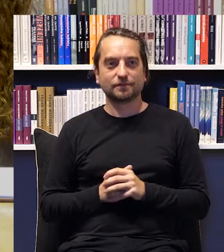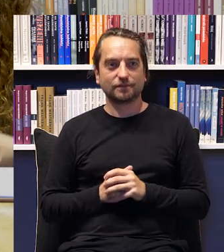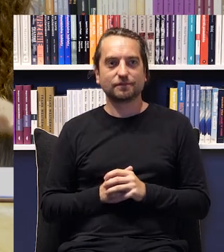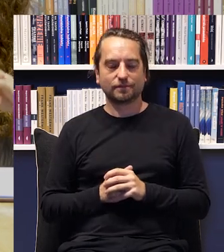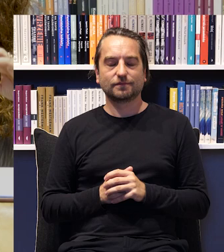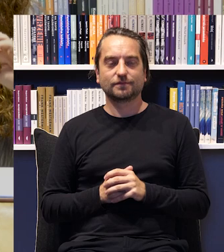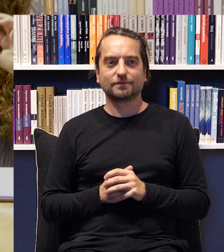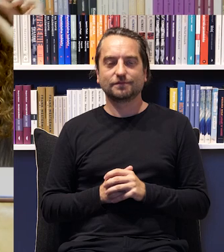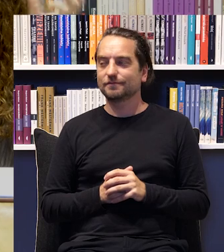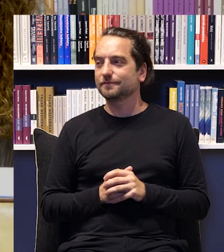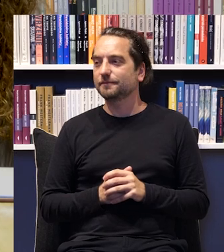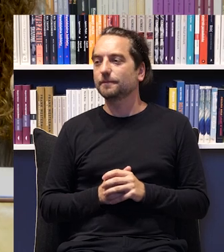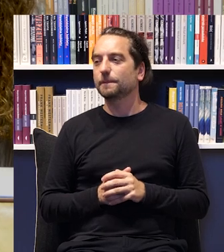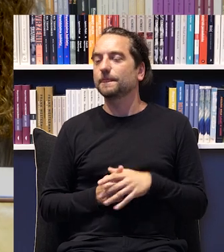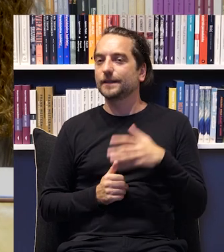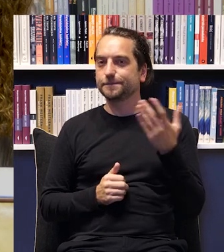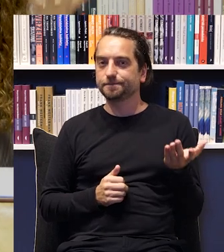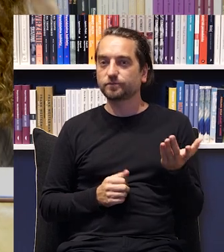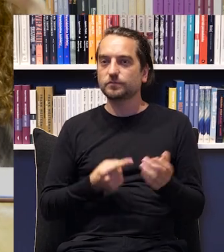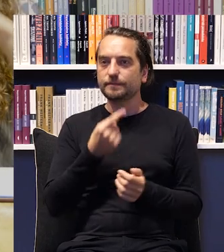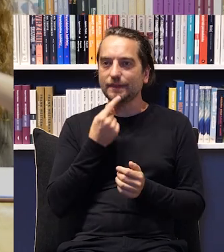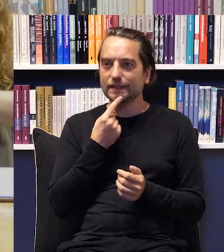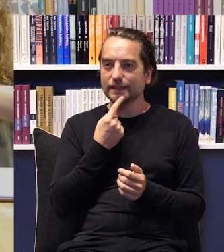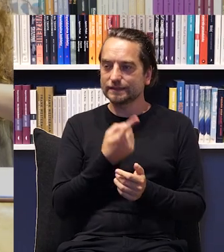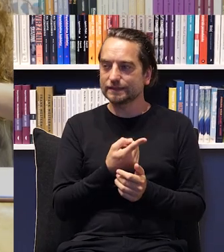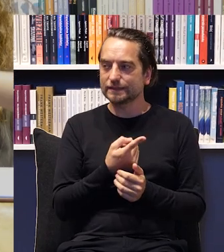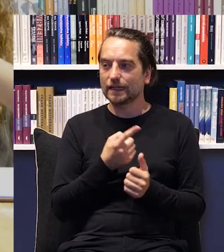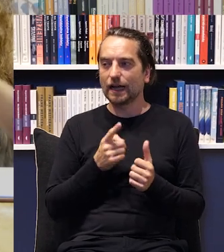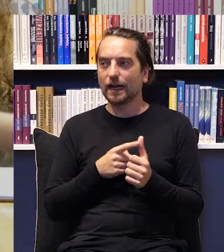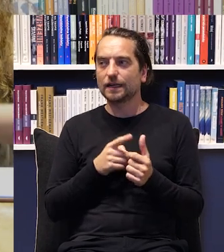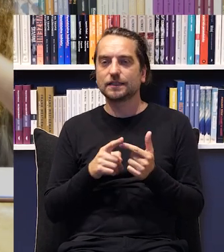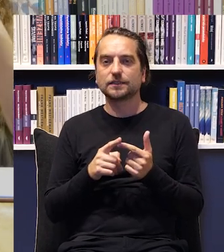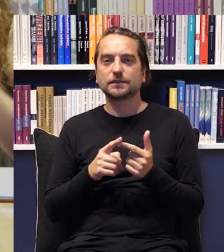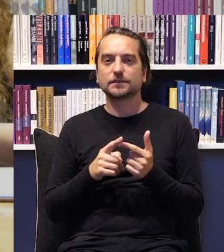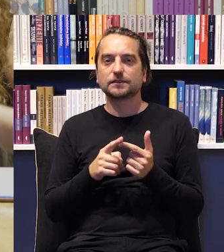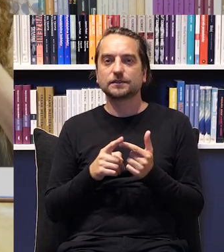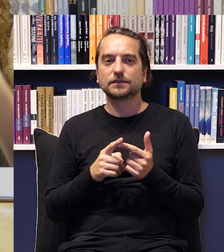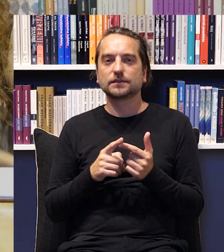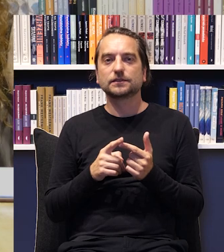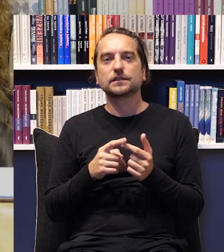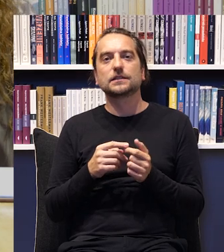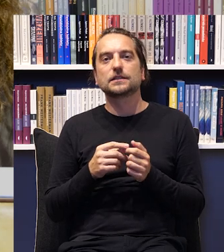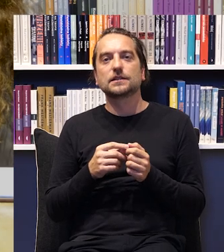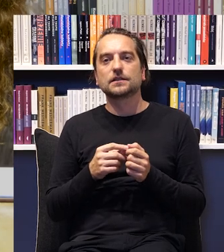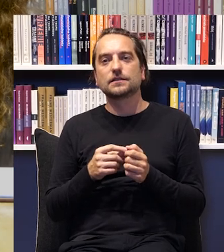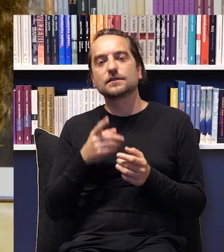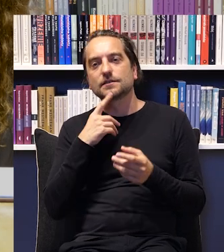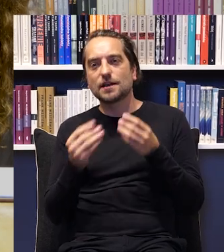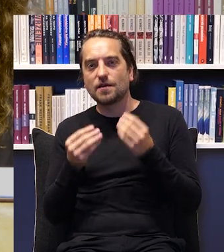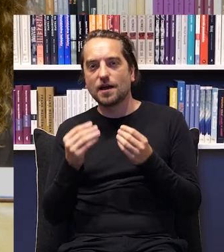ale mamy z jednej strony właśnie ten język, a z drugiej jest jeszcze ta zabawa, ten humor, ten absurd. One też